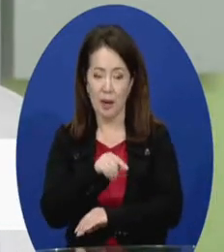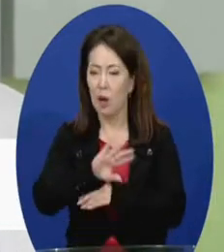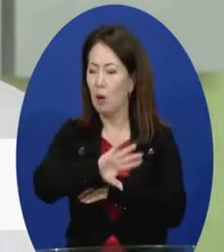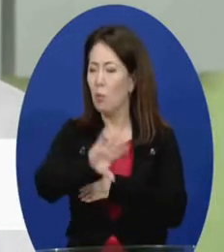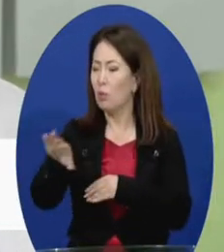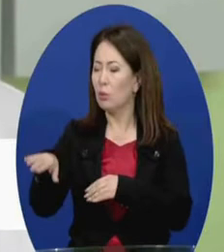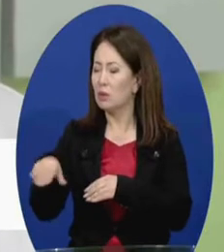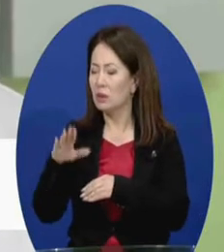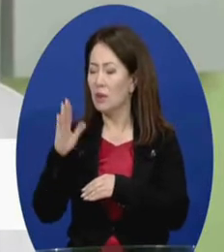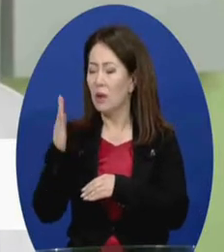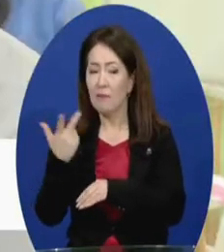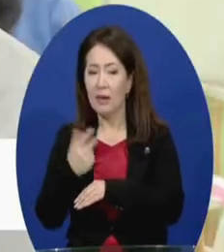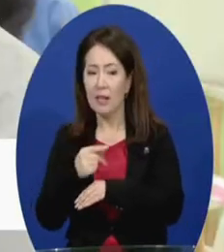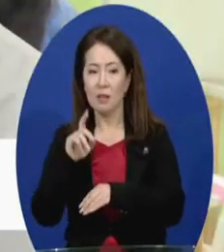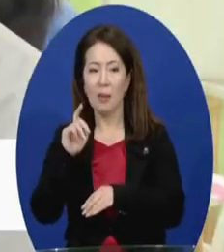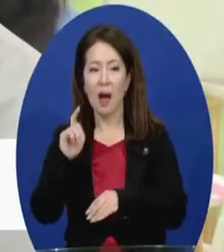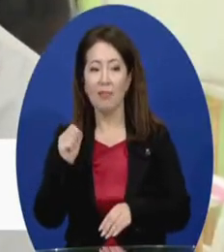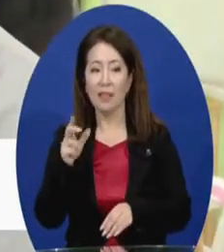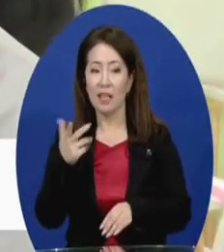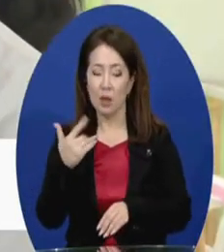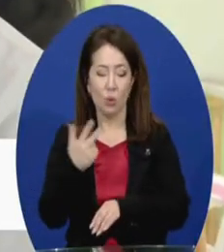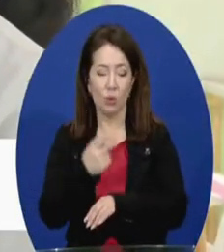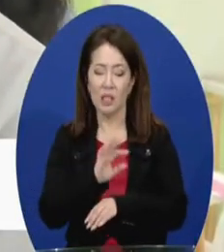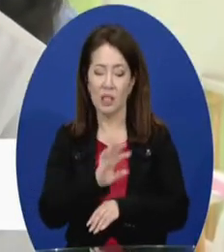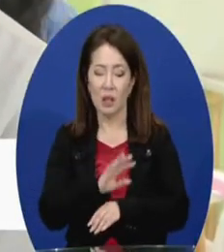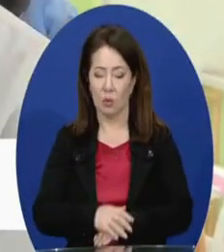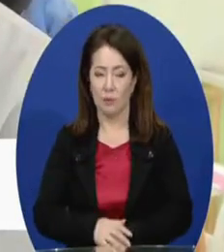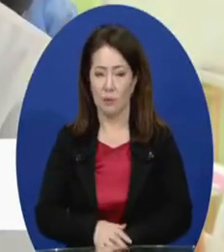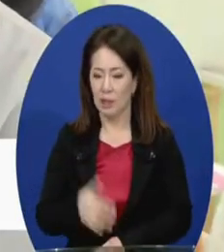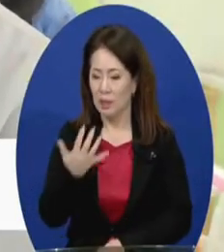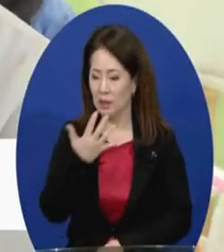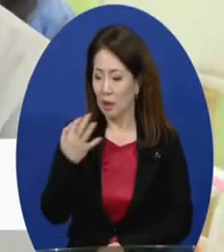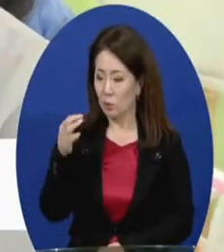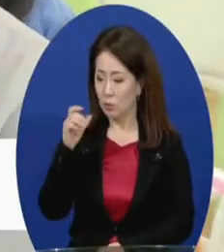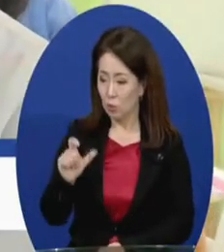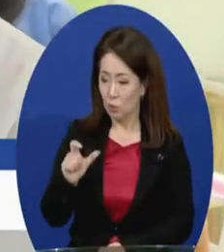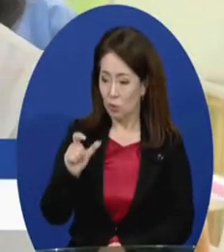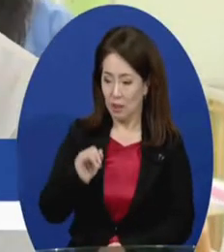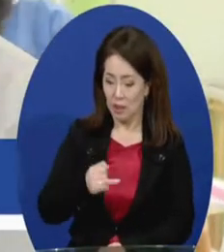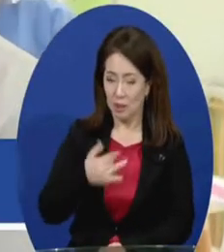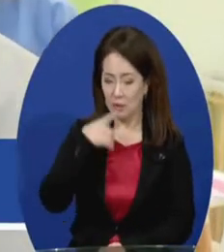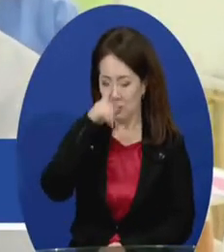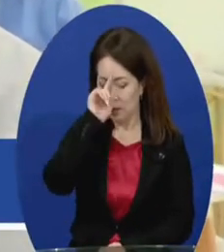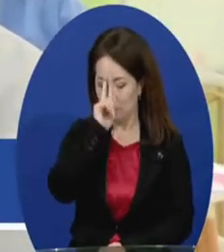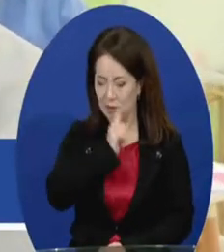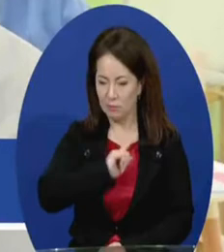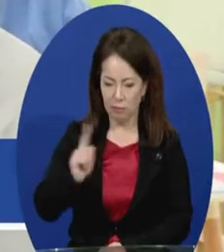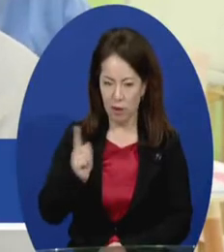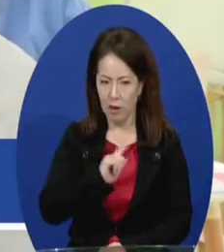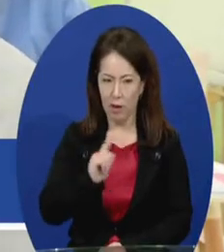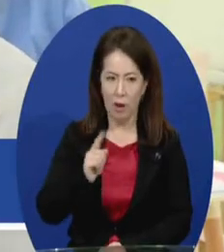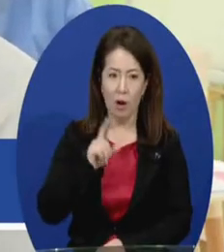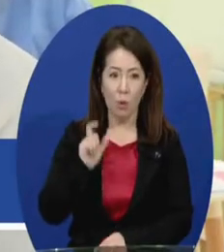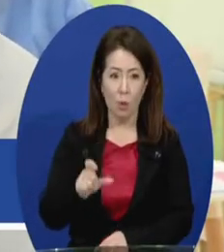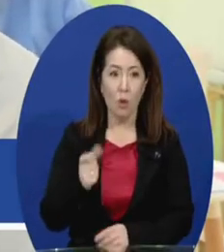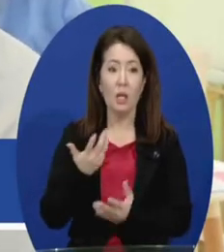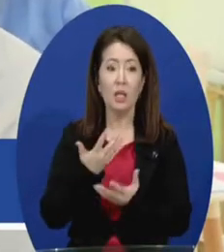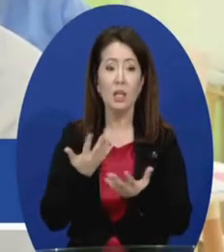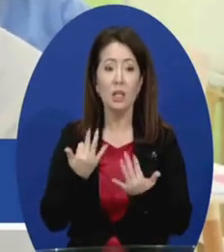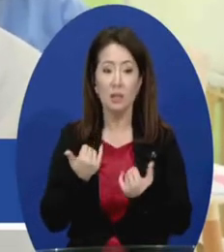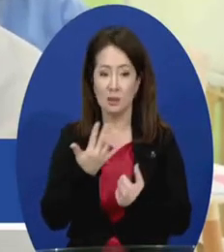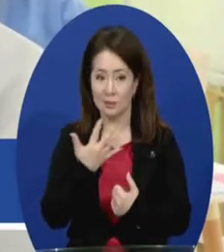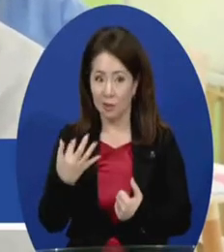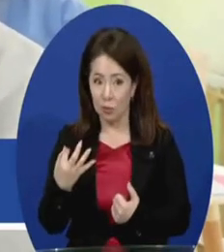бусад вакцин гэж хавдартай хүн туршилт ороогүй юм. 500 орчим идэвхтэй эмчилгээнд явж байгаа өвчтөн Монгол улсад байгаа. Тэгэхээр бид нар бол энэ нэг